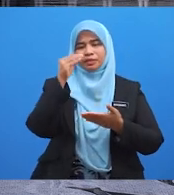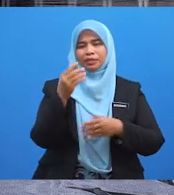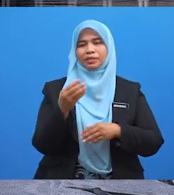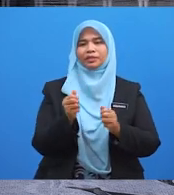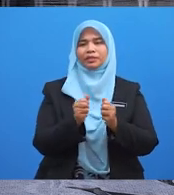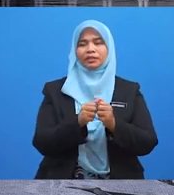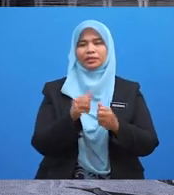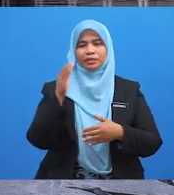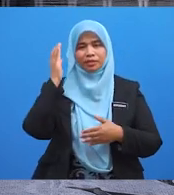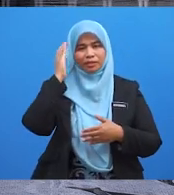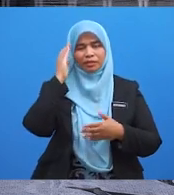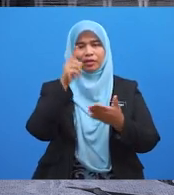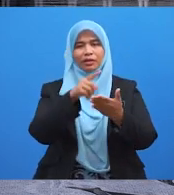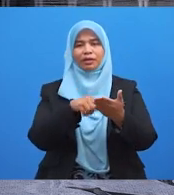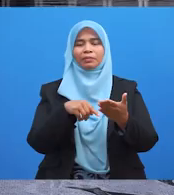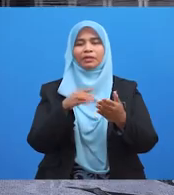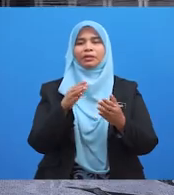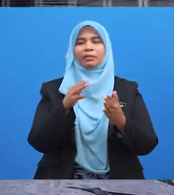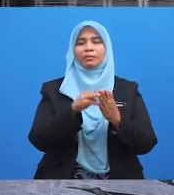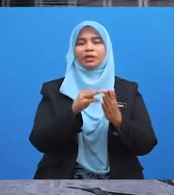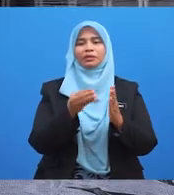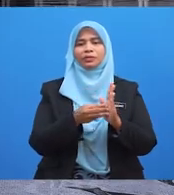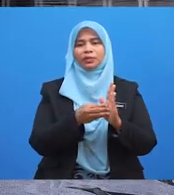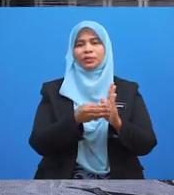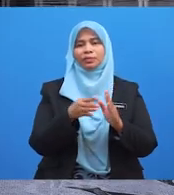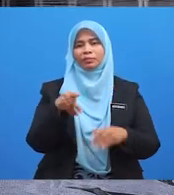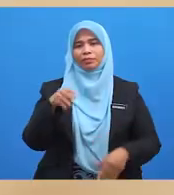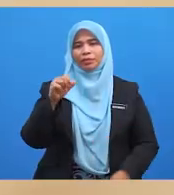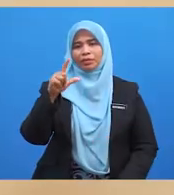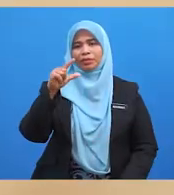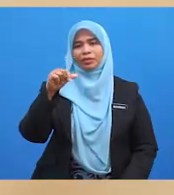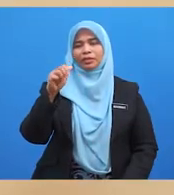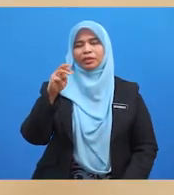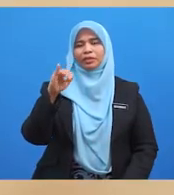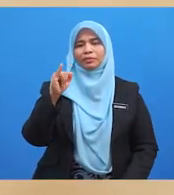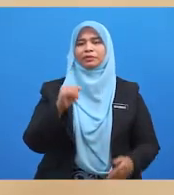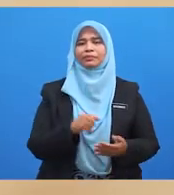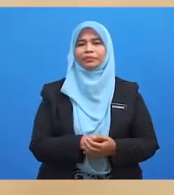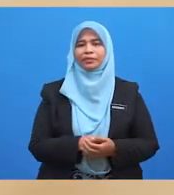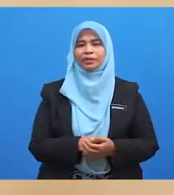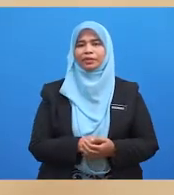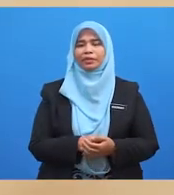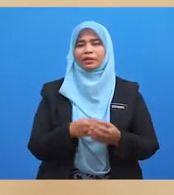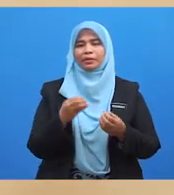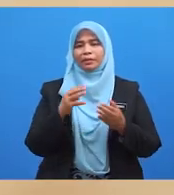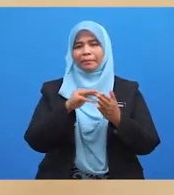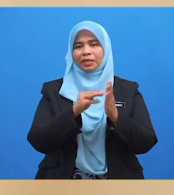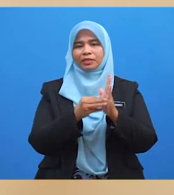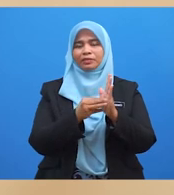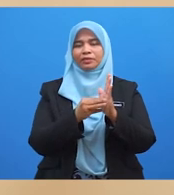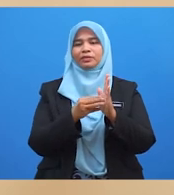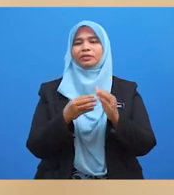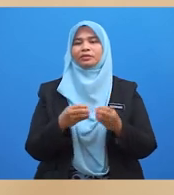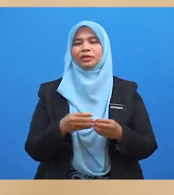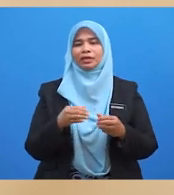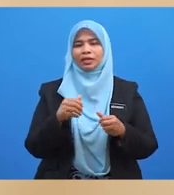dengan mengetahui apakah maksud poligami. Maksud poligami. Poligami bukan